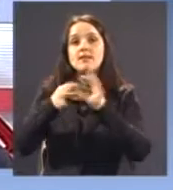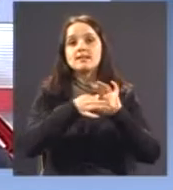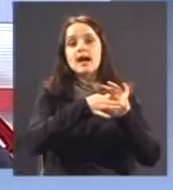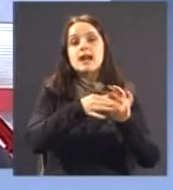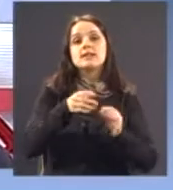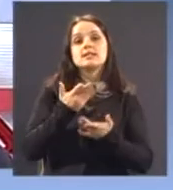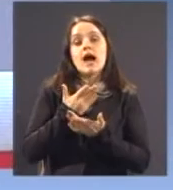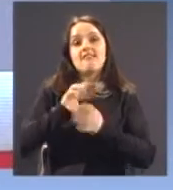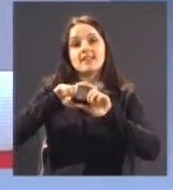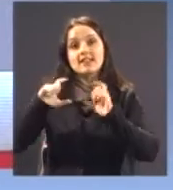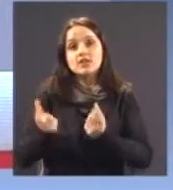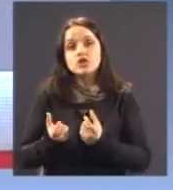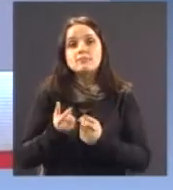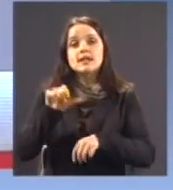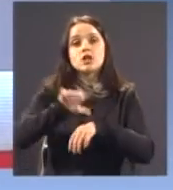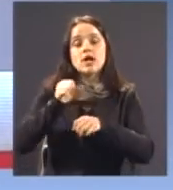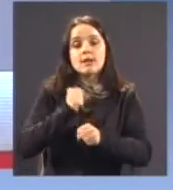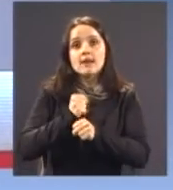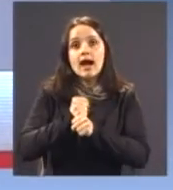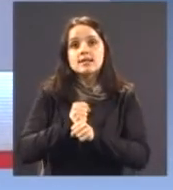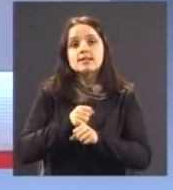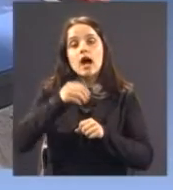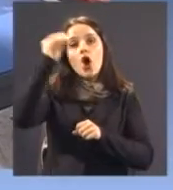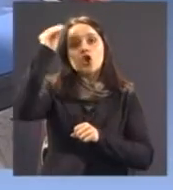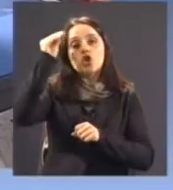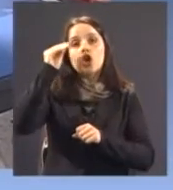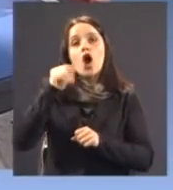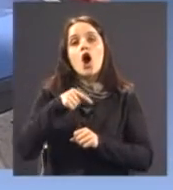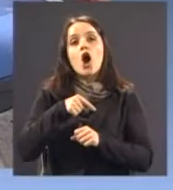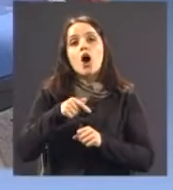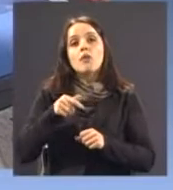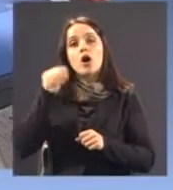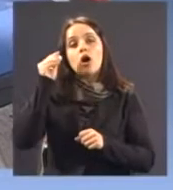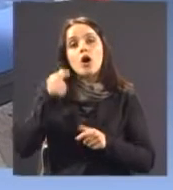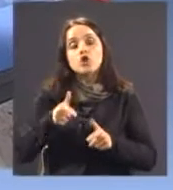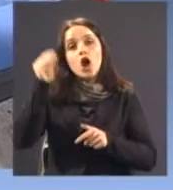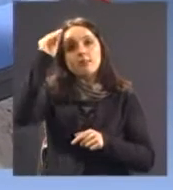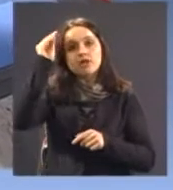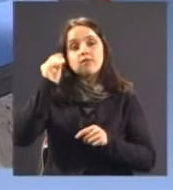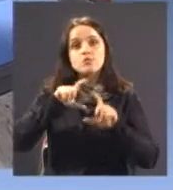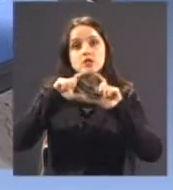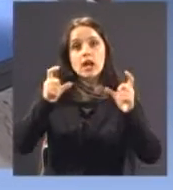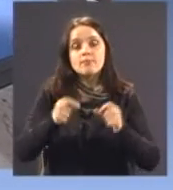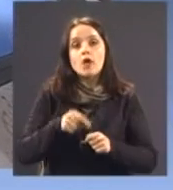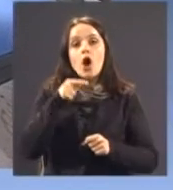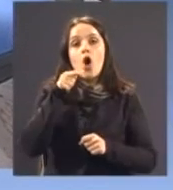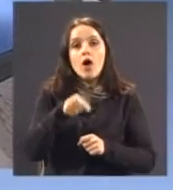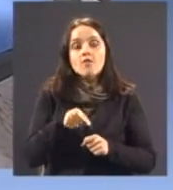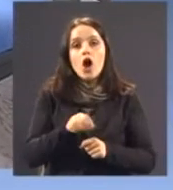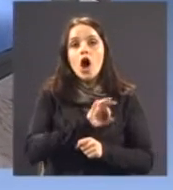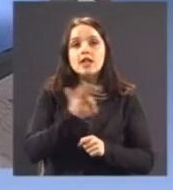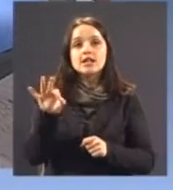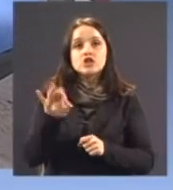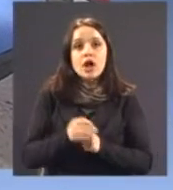i sa socijalnim radom, sa odgojno-obrazovnim ustanovama. Ovo je, dakle, odličan put. Mama